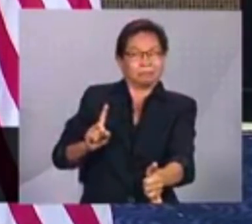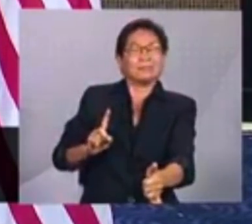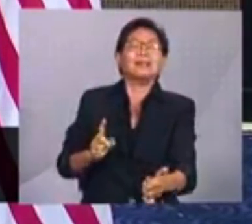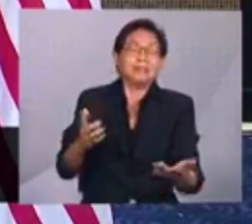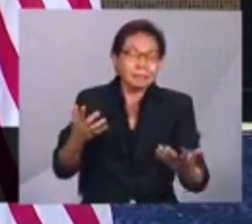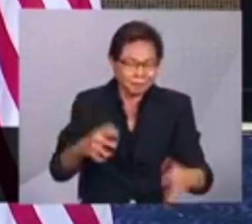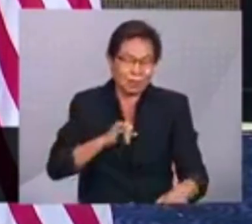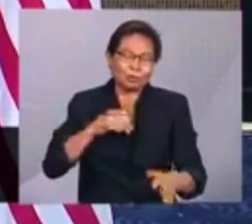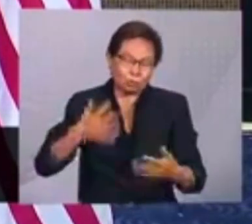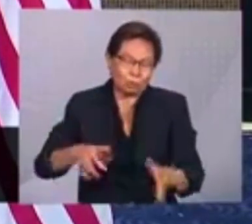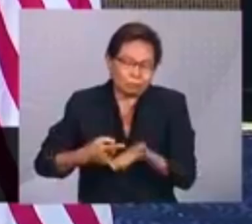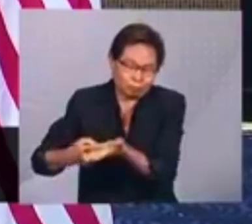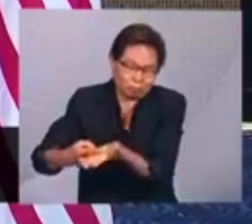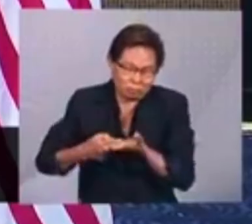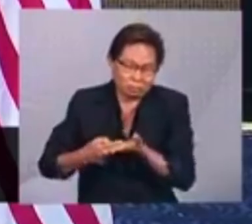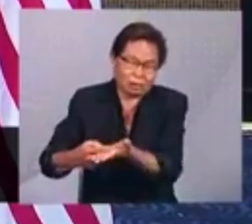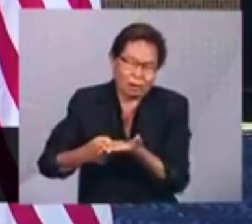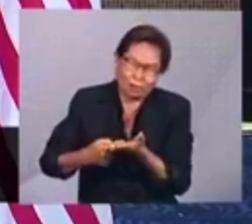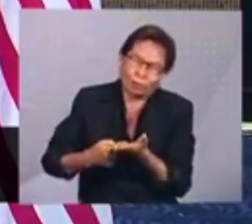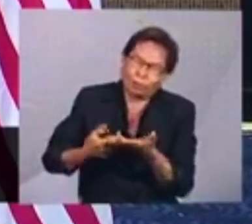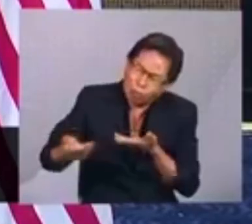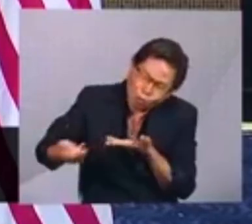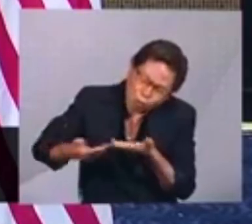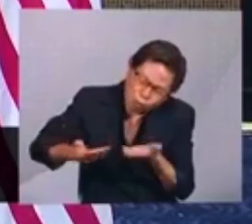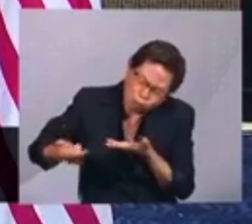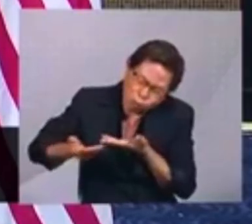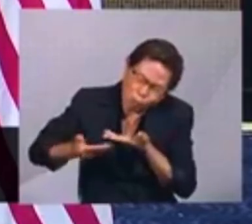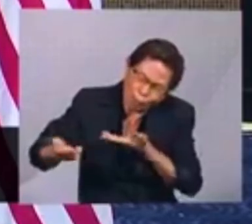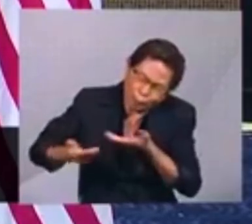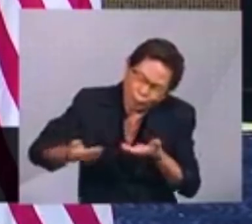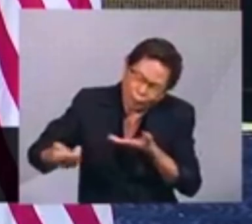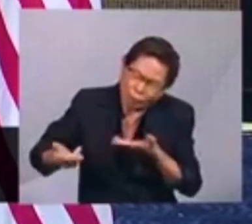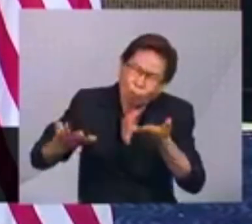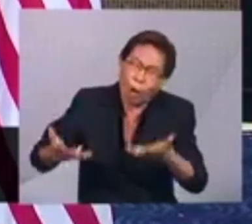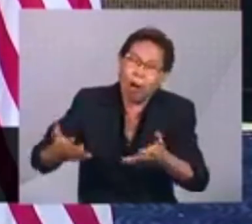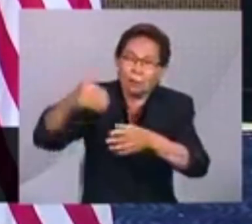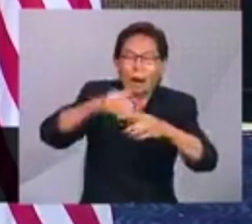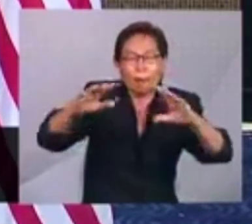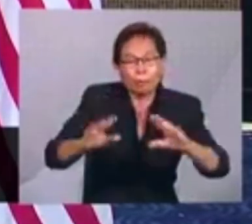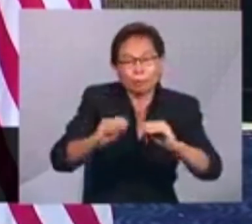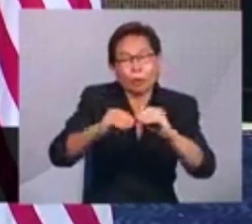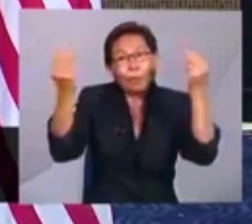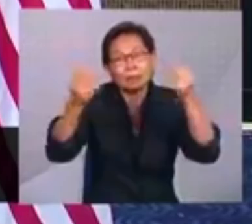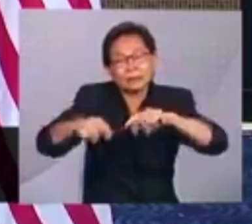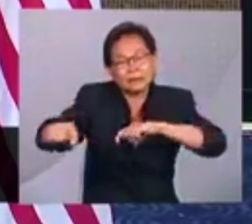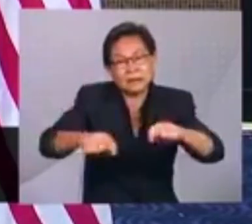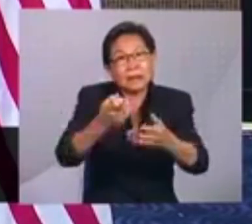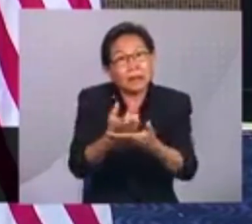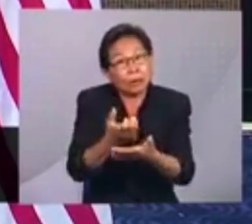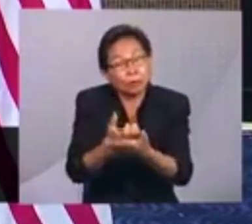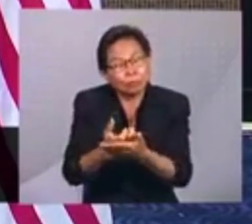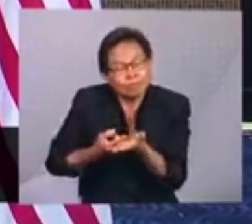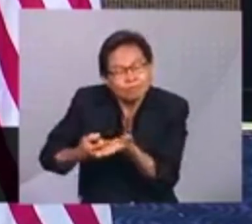Hai jadi saya telah lebih Cang secara panjang lebar mengenai perkara ini dalam dicoret majelis tindakan